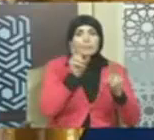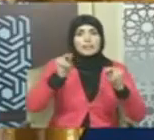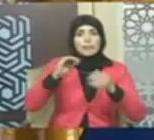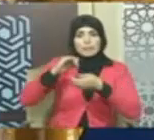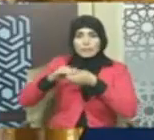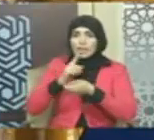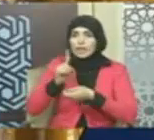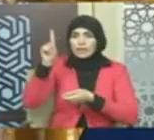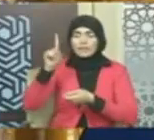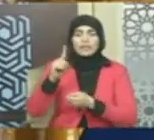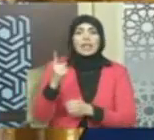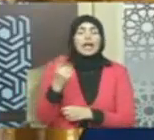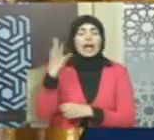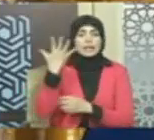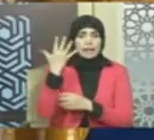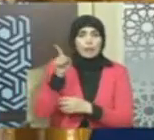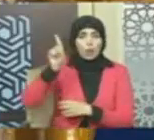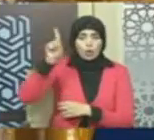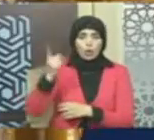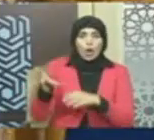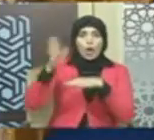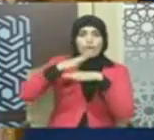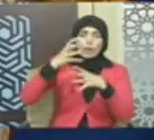يد الله فوق أيديهم.